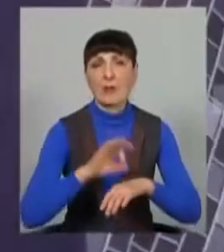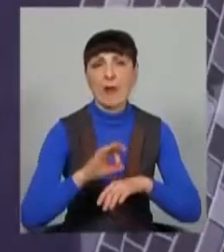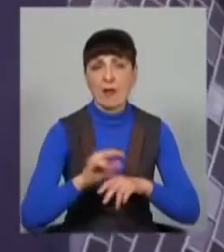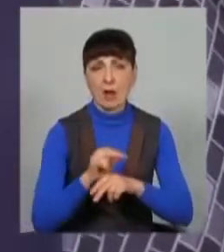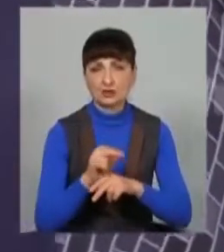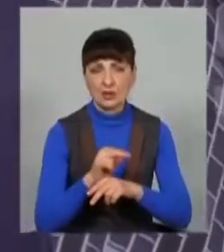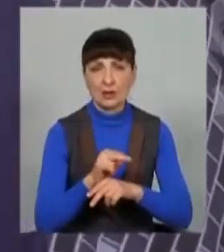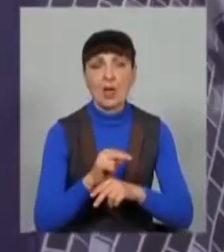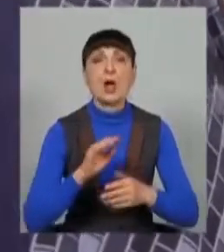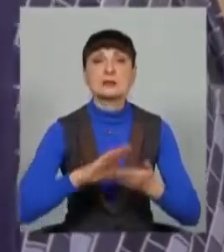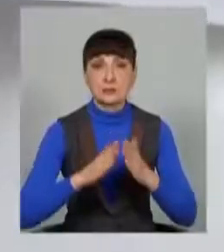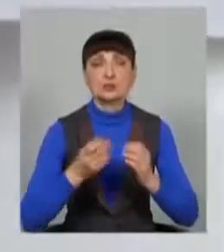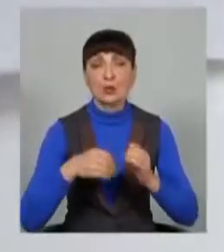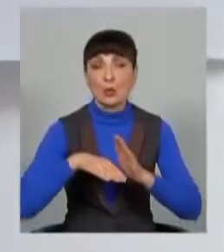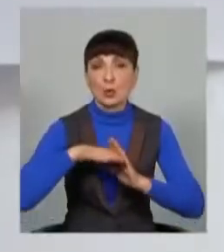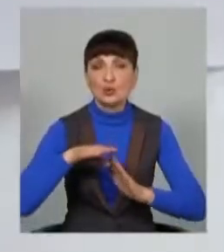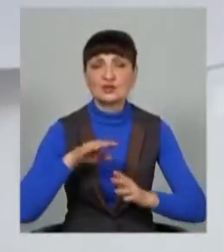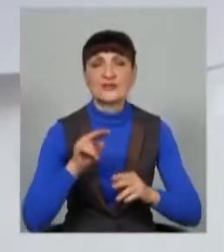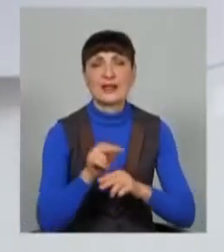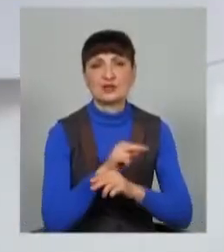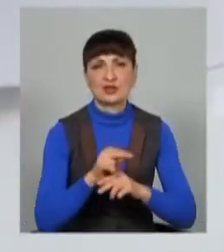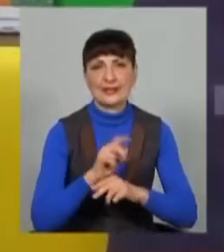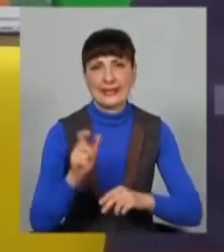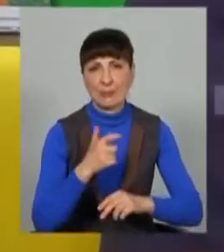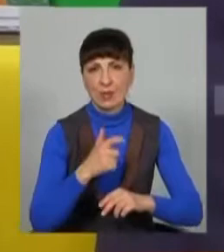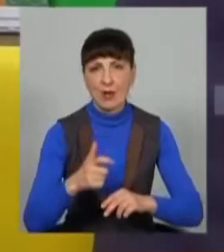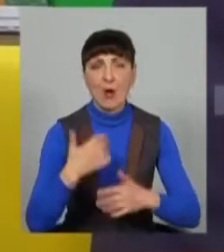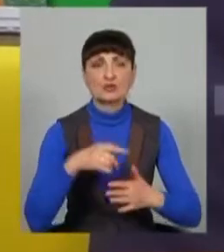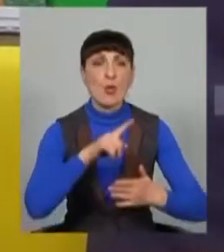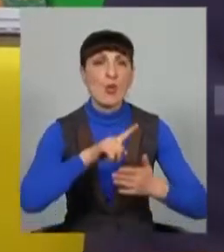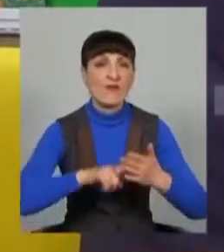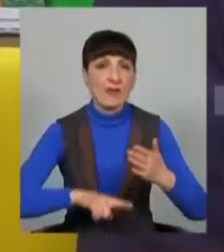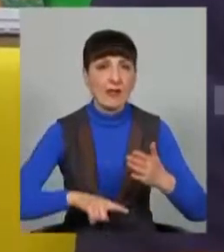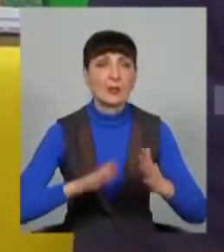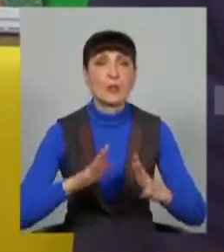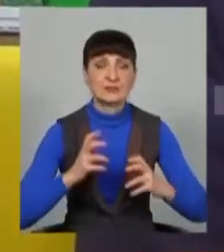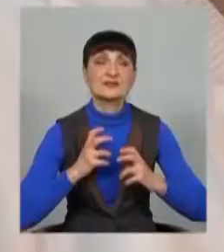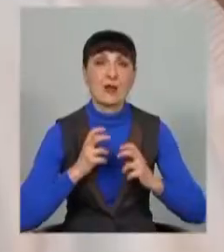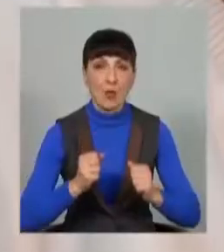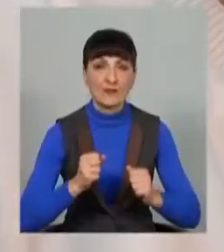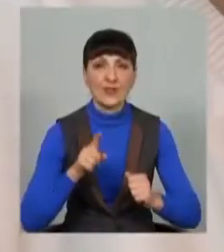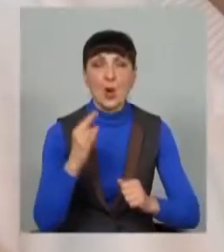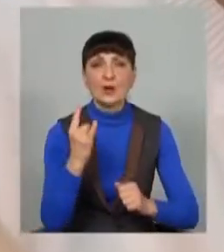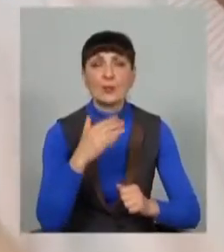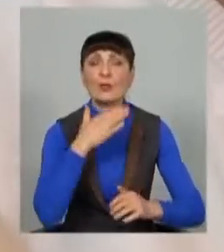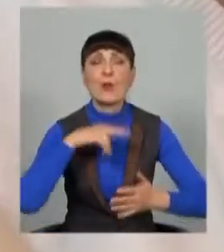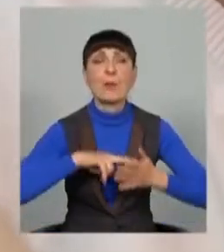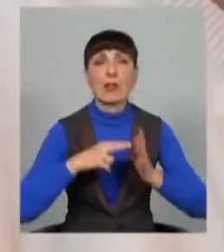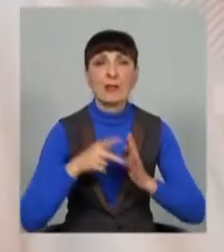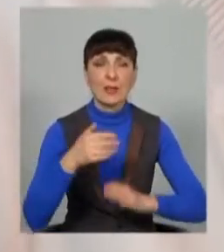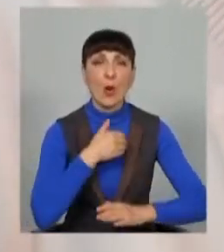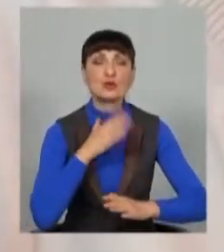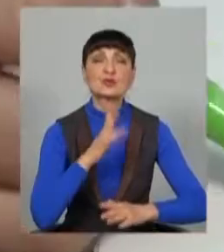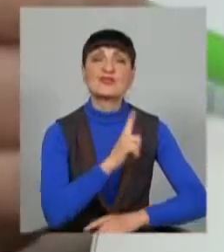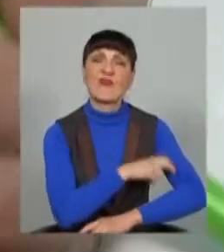состояние значительно улучшилось после химиотерапии. Это придало уверенности в полном выздоровлении. У подростка много планов. Она хочет стать